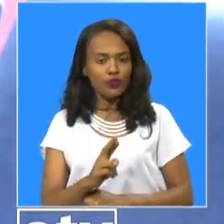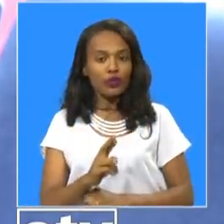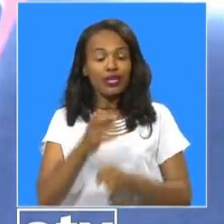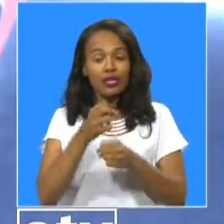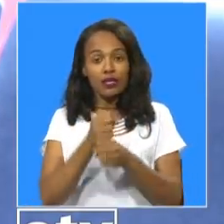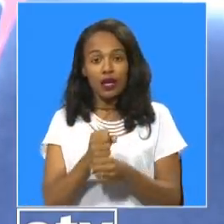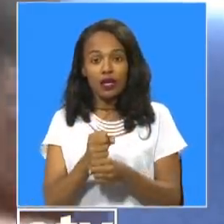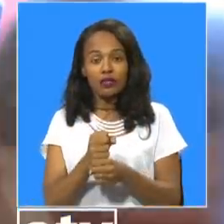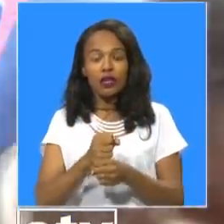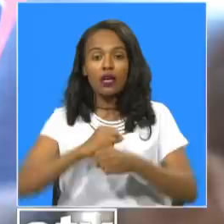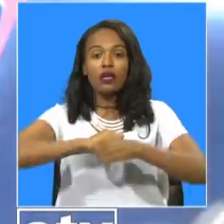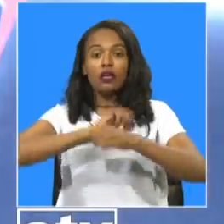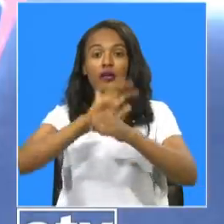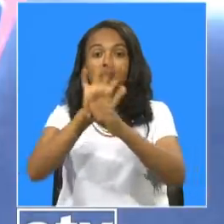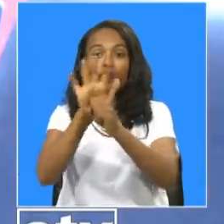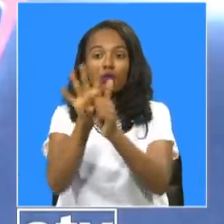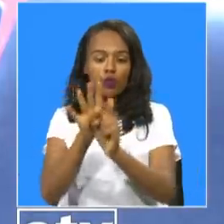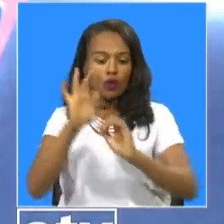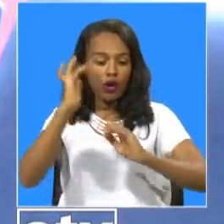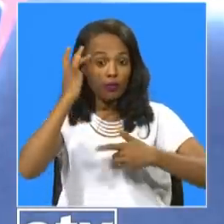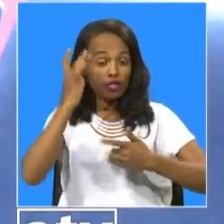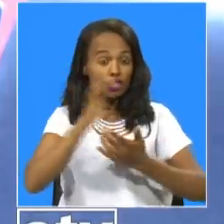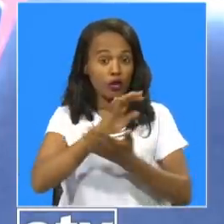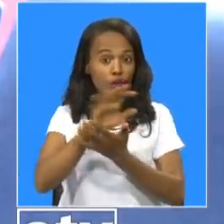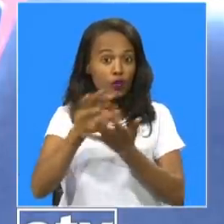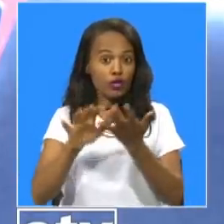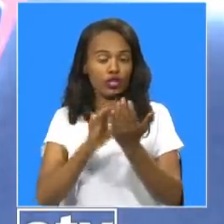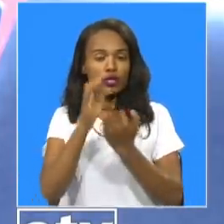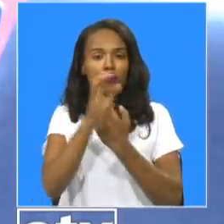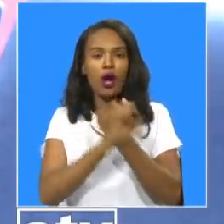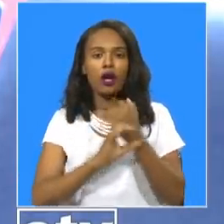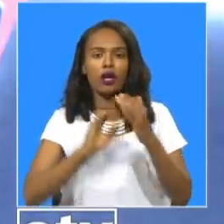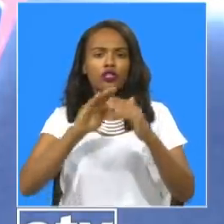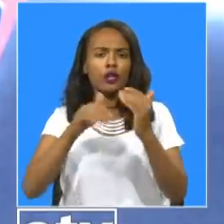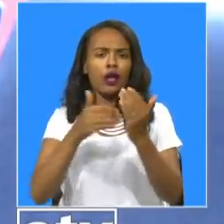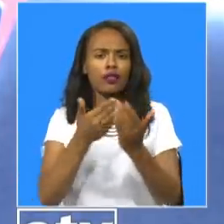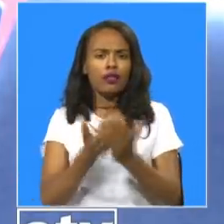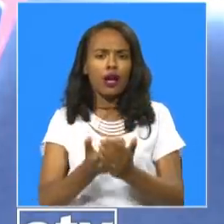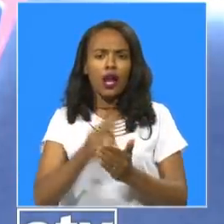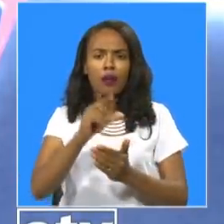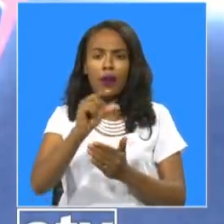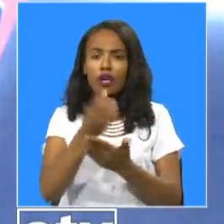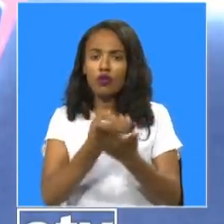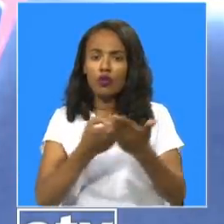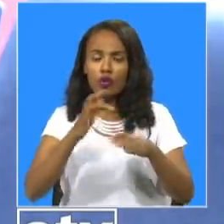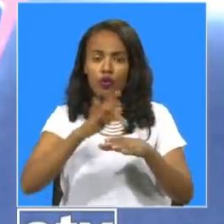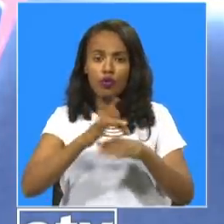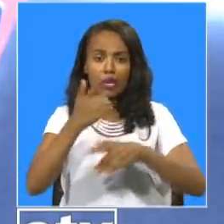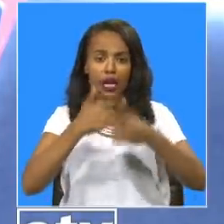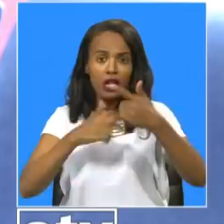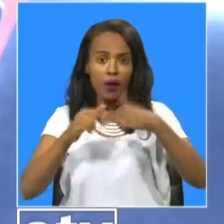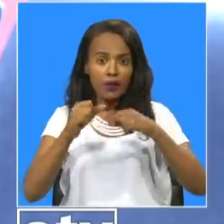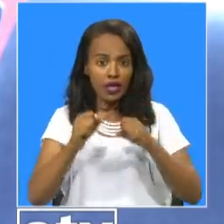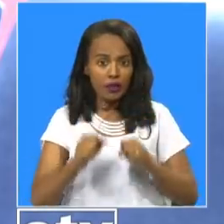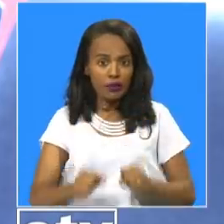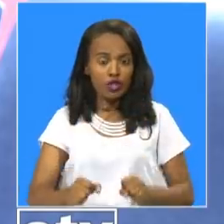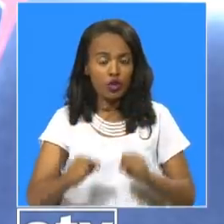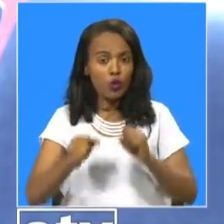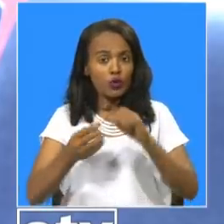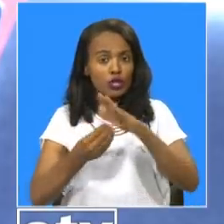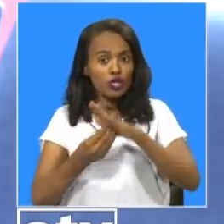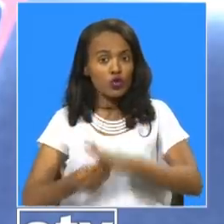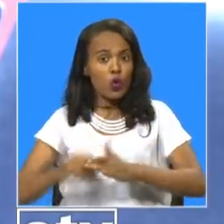በተያያዘም የኮቪድ-19 በሽታ ወረርሽኝ በአገራችን አጠቃላይ ማይክሮ ኢኮኖሚ ላይ ሊያስከትል የሚችለውን አሉታዊ